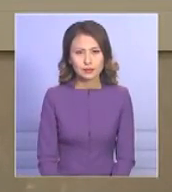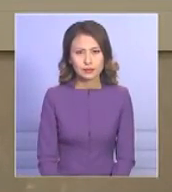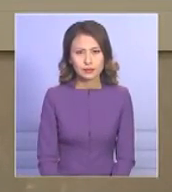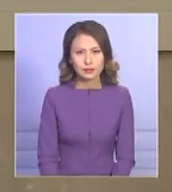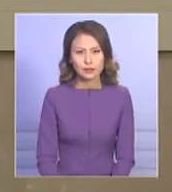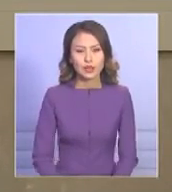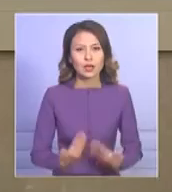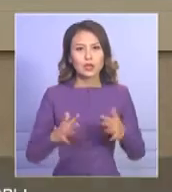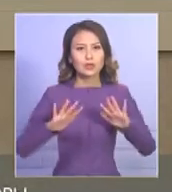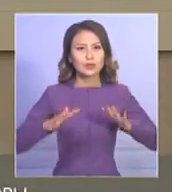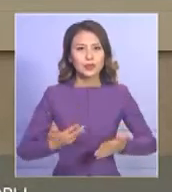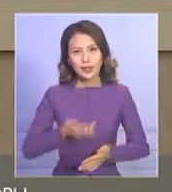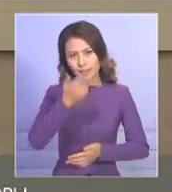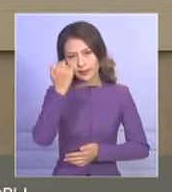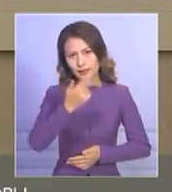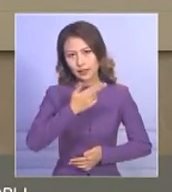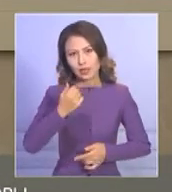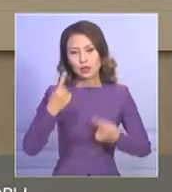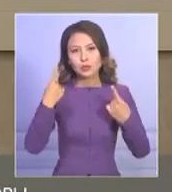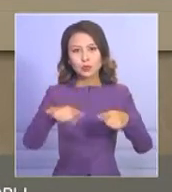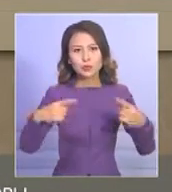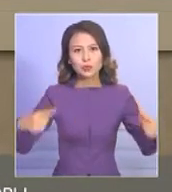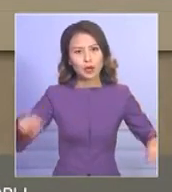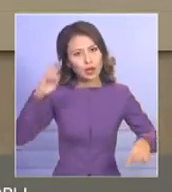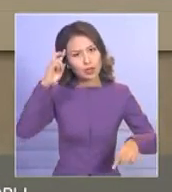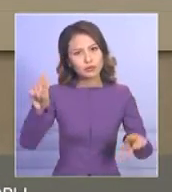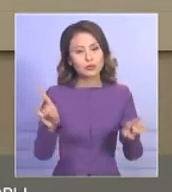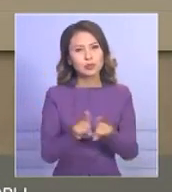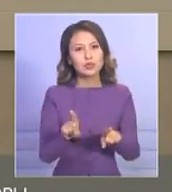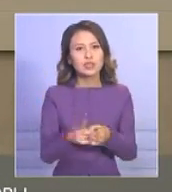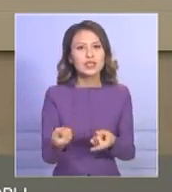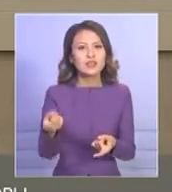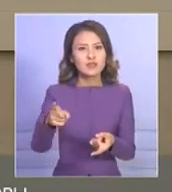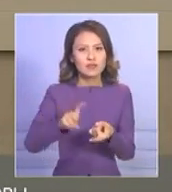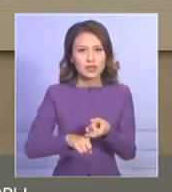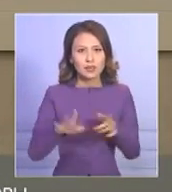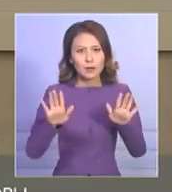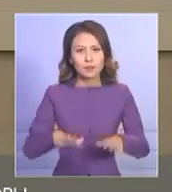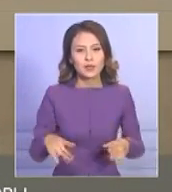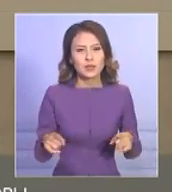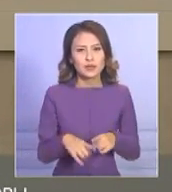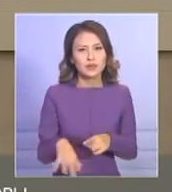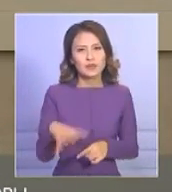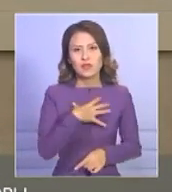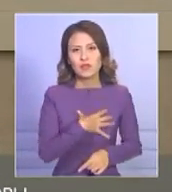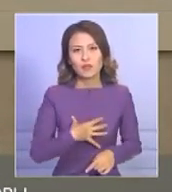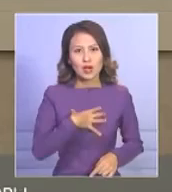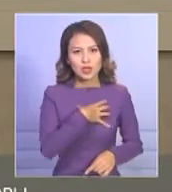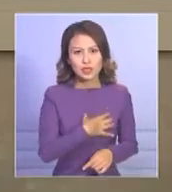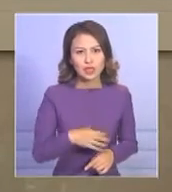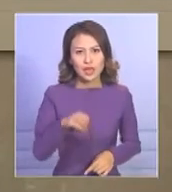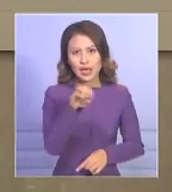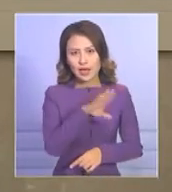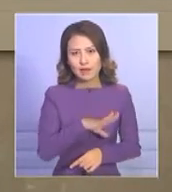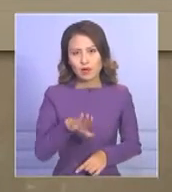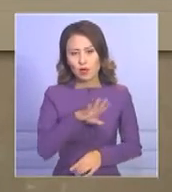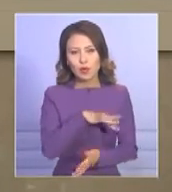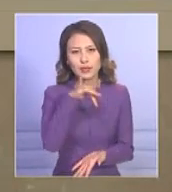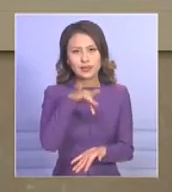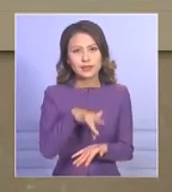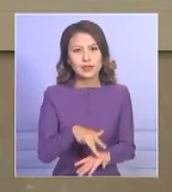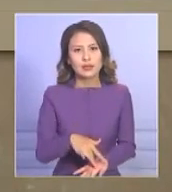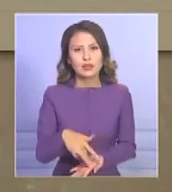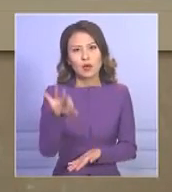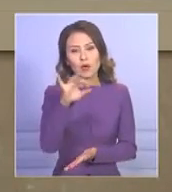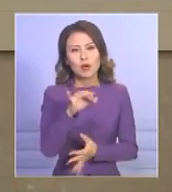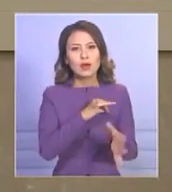Бұл жағдай Италиядан өзге елдерге де қатысты. Ашып айту керек, бұл бәрімізге ортақ мәселе. Еуроодаққа мүше кез келген елінен репатриациялау